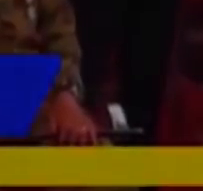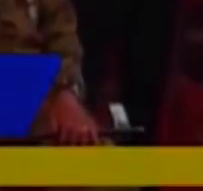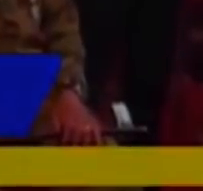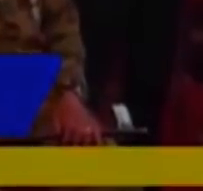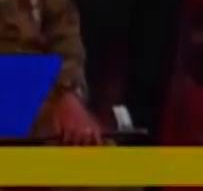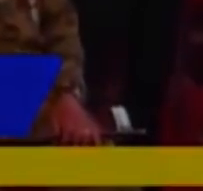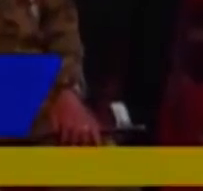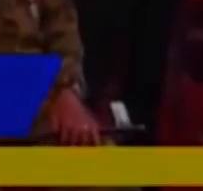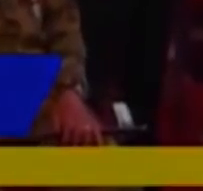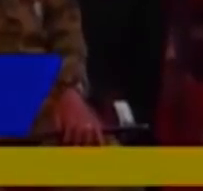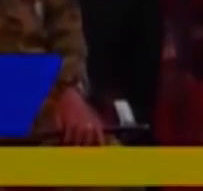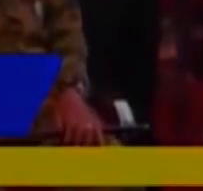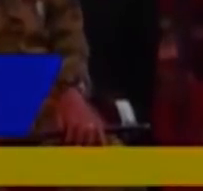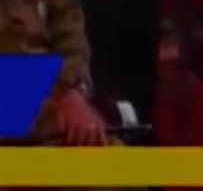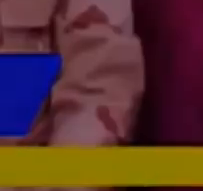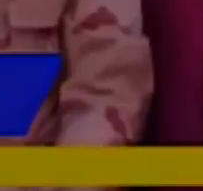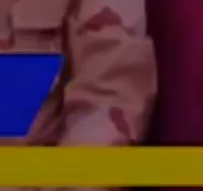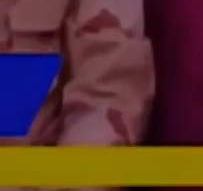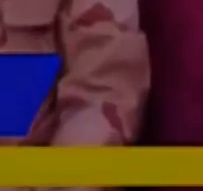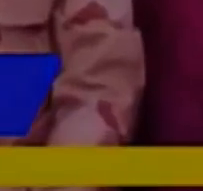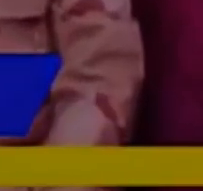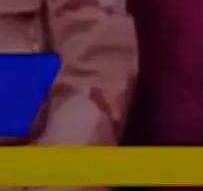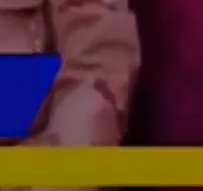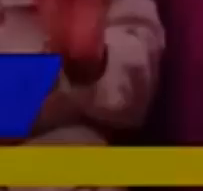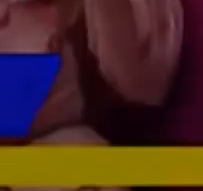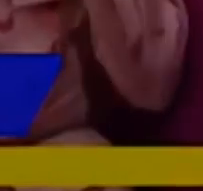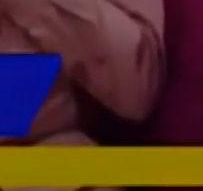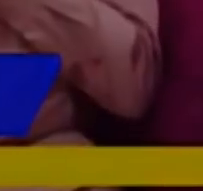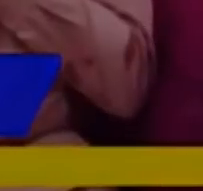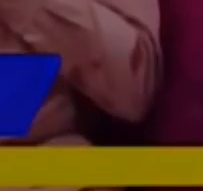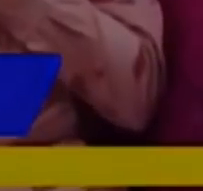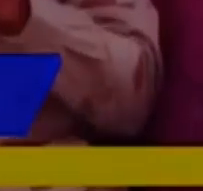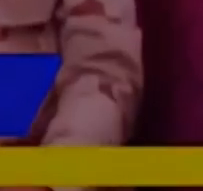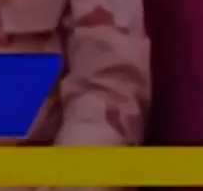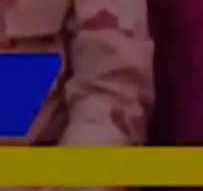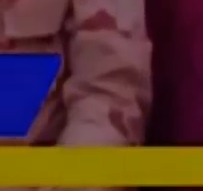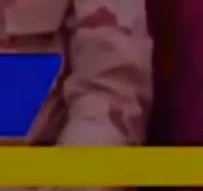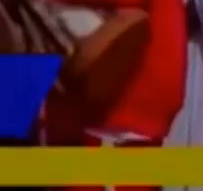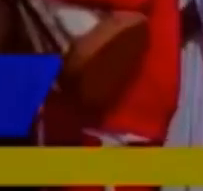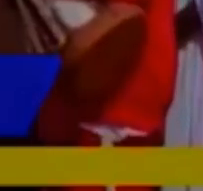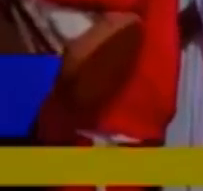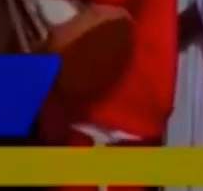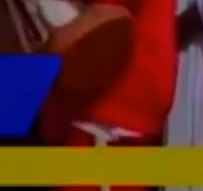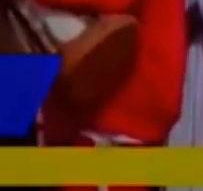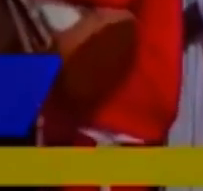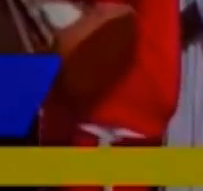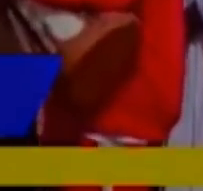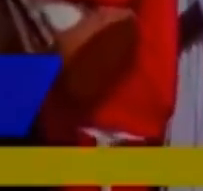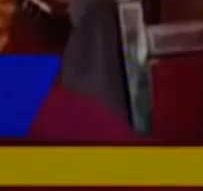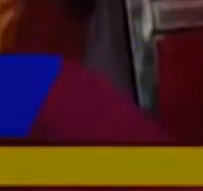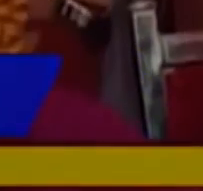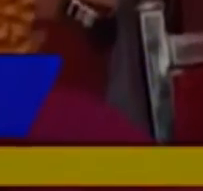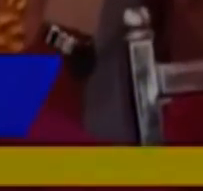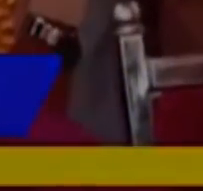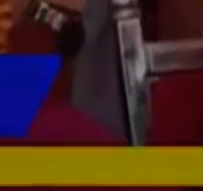respecter l'accord trouvé pour la gestion alternée du pouvoir. Le Conseil militaire de transition appelle à l'unité